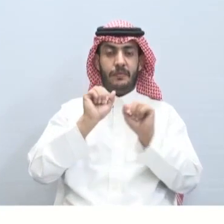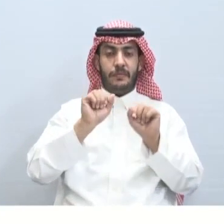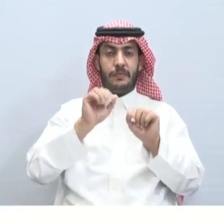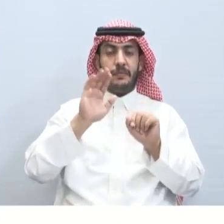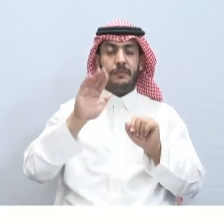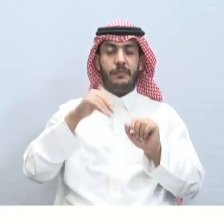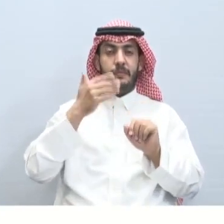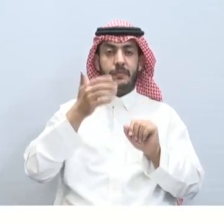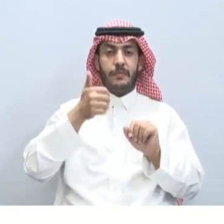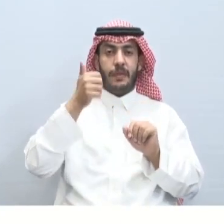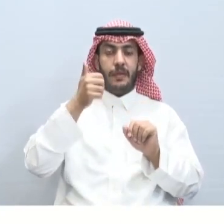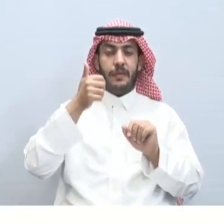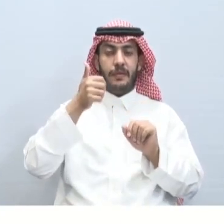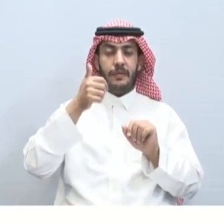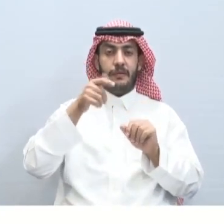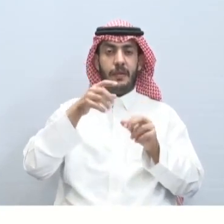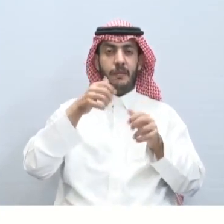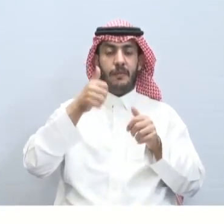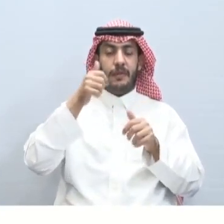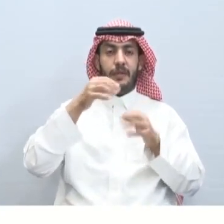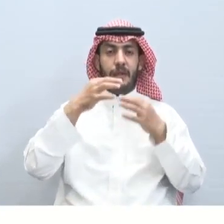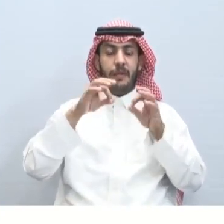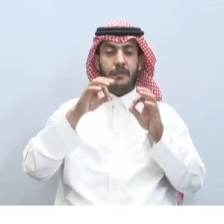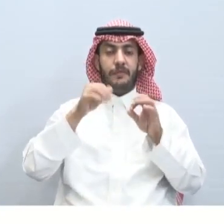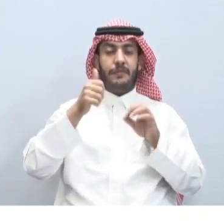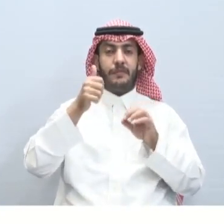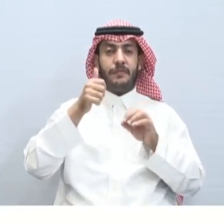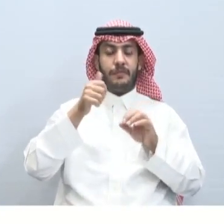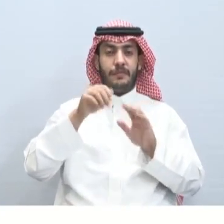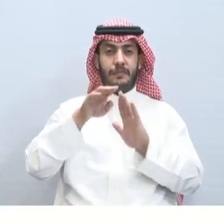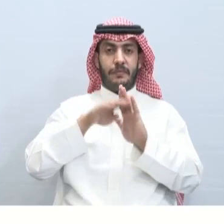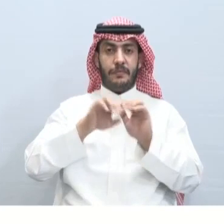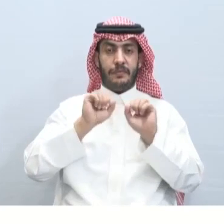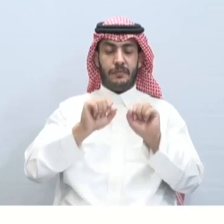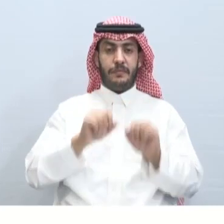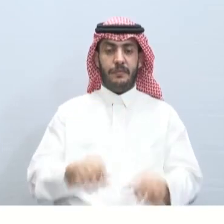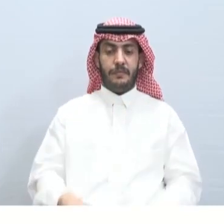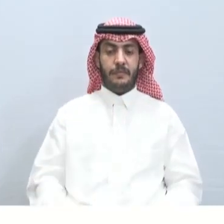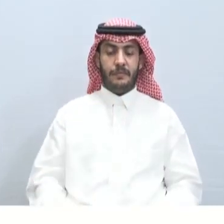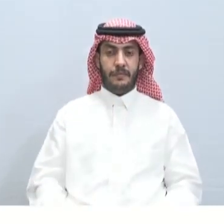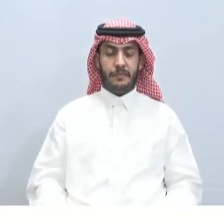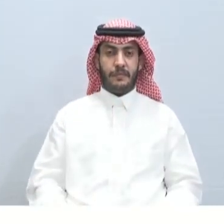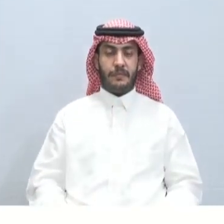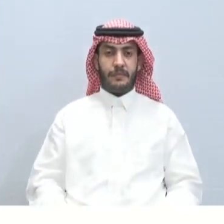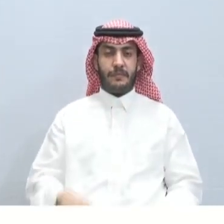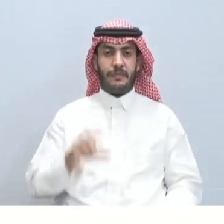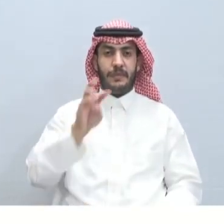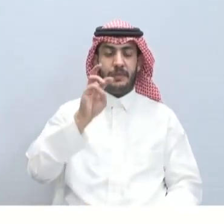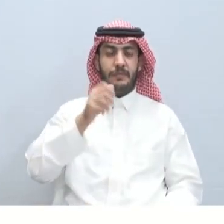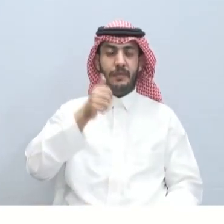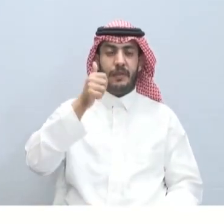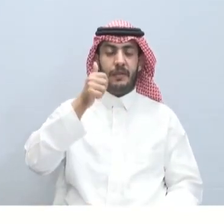وبالتاكيد الحصه السوقيه هي جزء اجمالي من امكانات السوق التي تتوقعها الشركات في